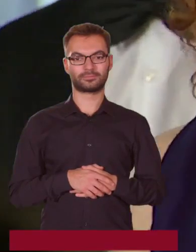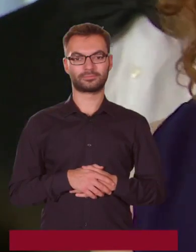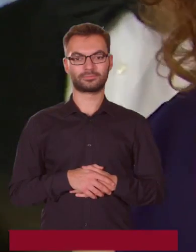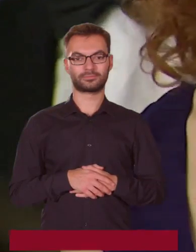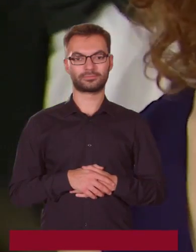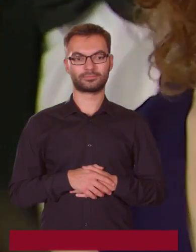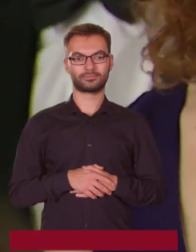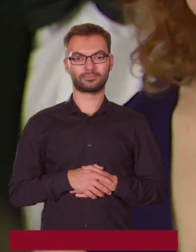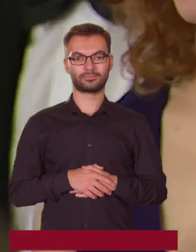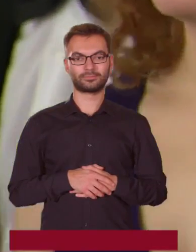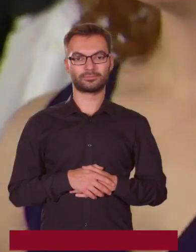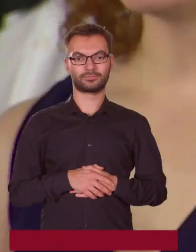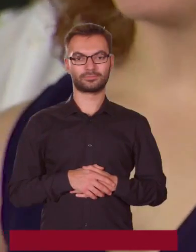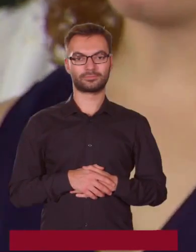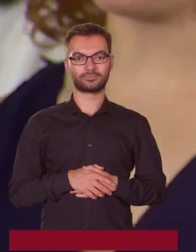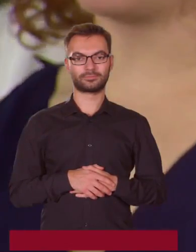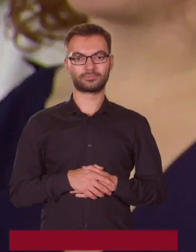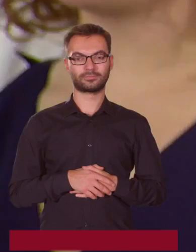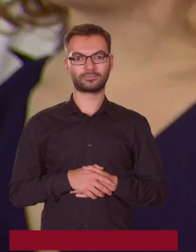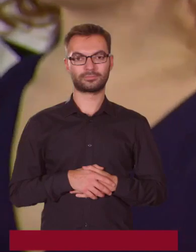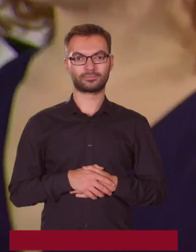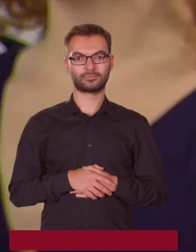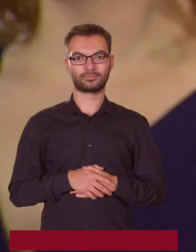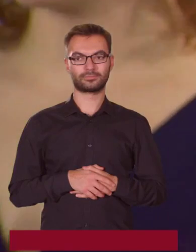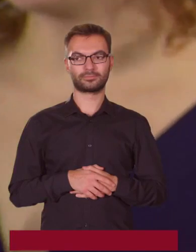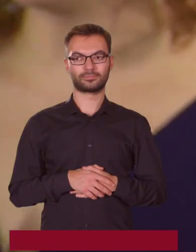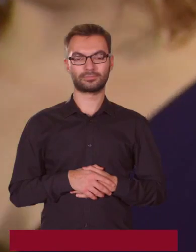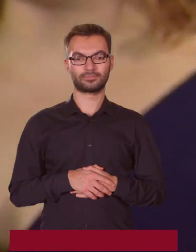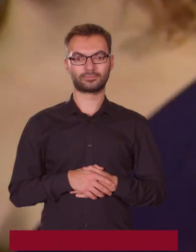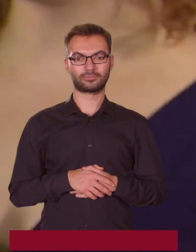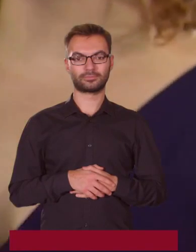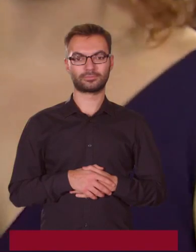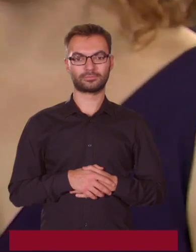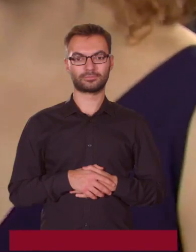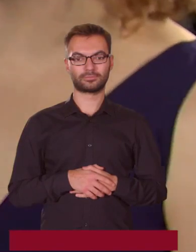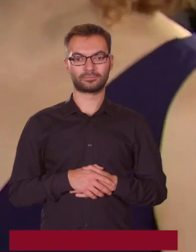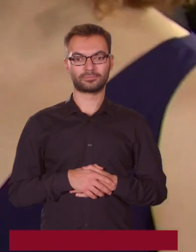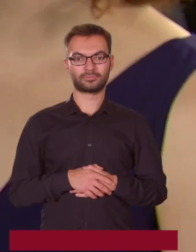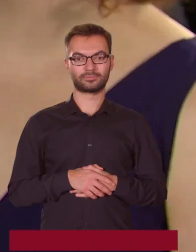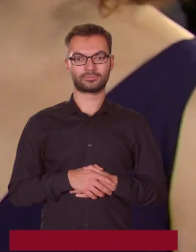Na pola pały nad niebem.